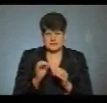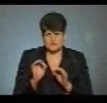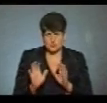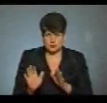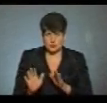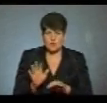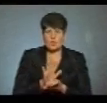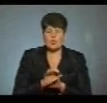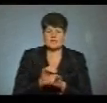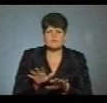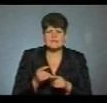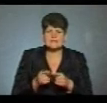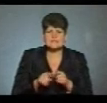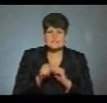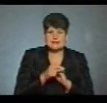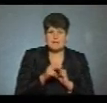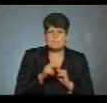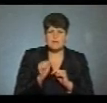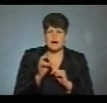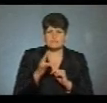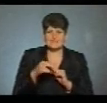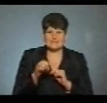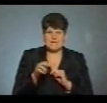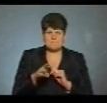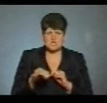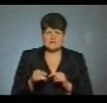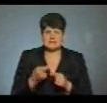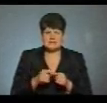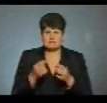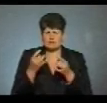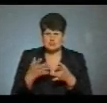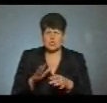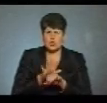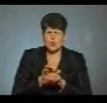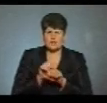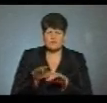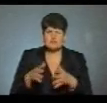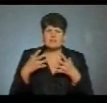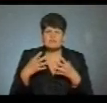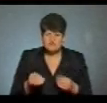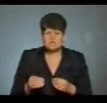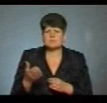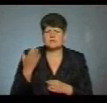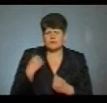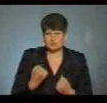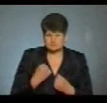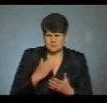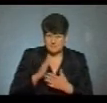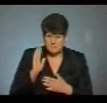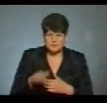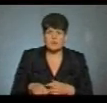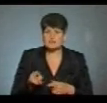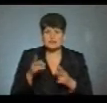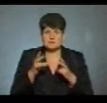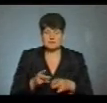10%. Коронавіруси – це не той пандемічний, це оті коронавіруси звичайні, до яких ми з вами вже імунні давним-давно. Вони